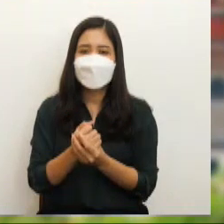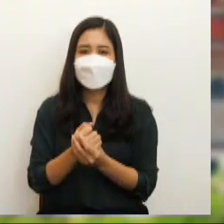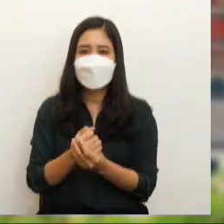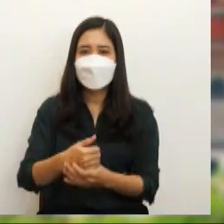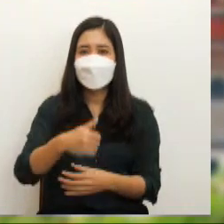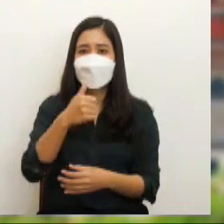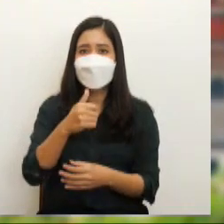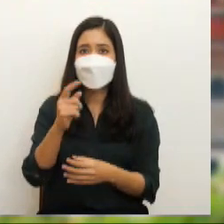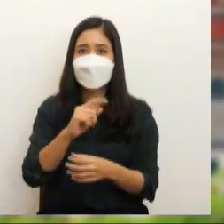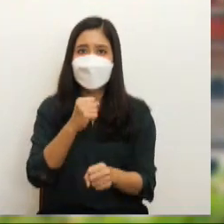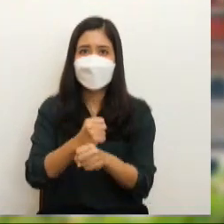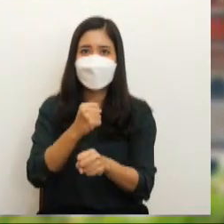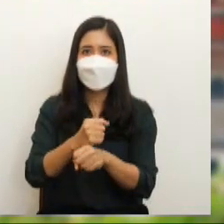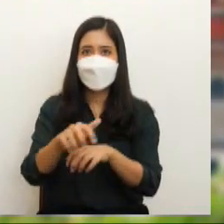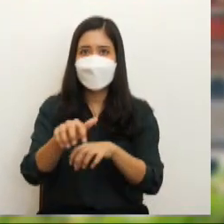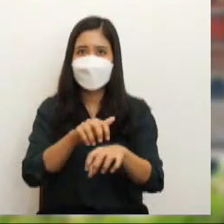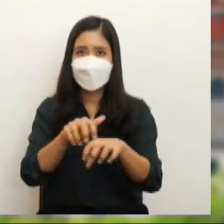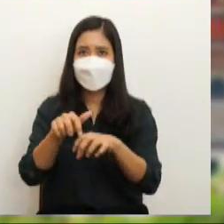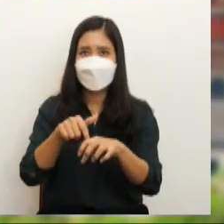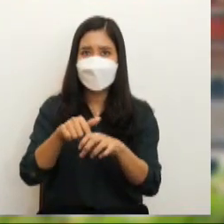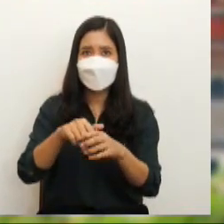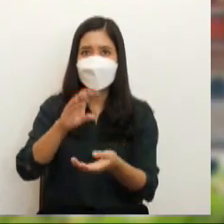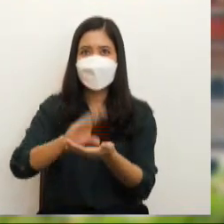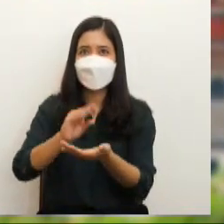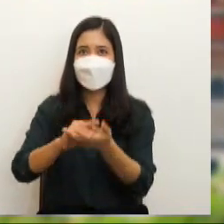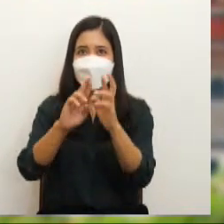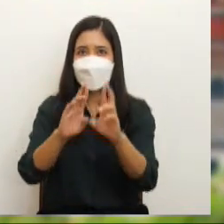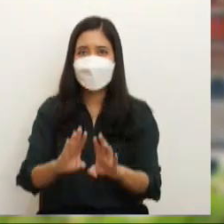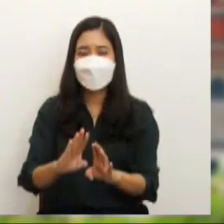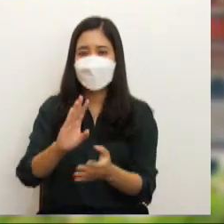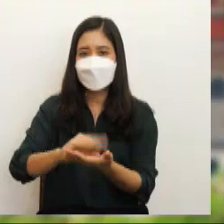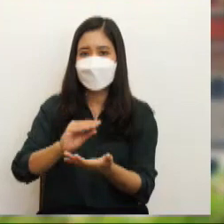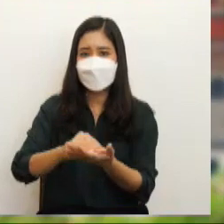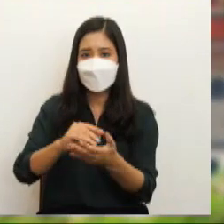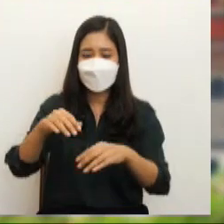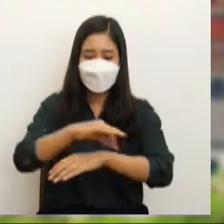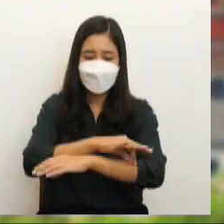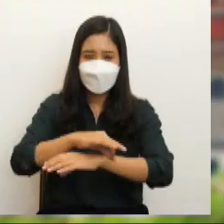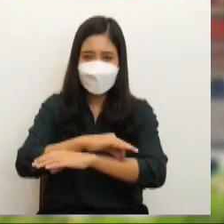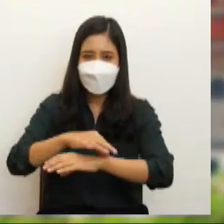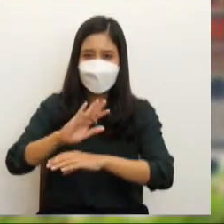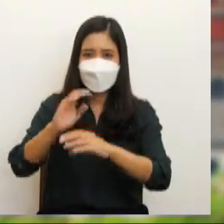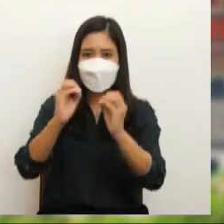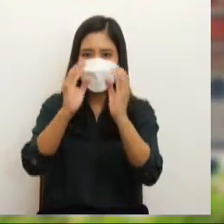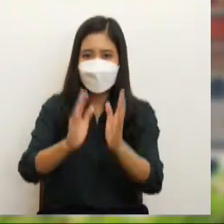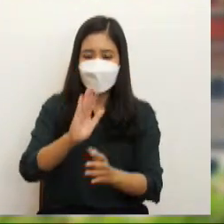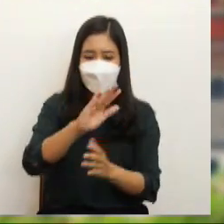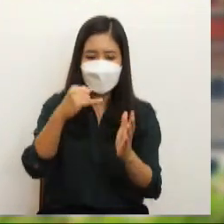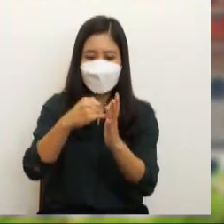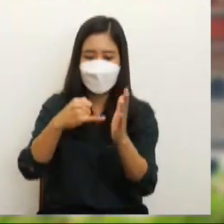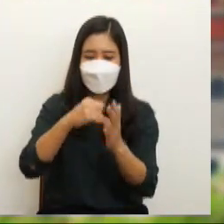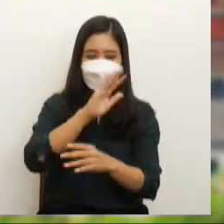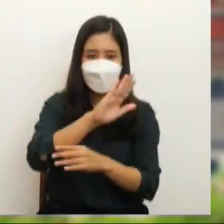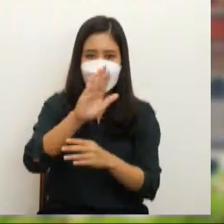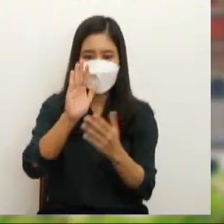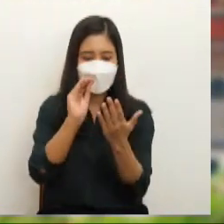จัดทำโดยความกรุณาของท่านดร.อมพรเนี่ยจัดทำบัญชีของคุณครูแต่ละจังหวัดที่ยัง